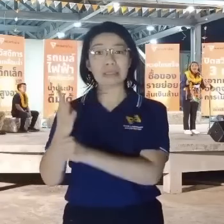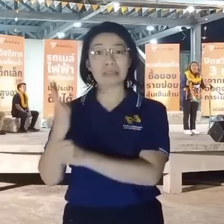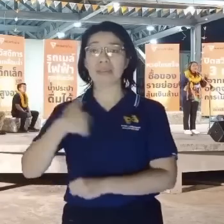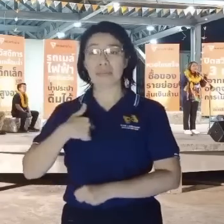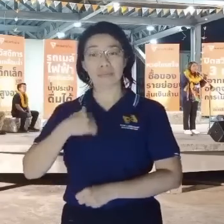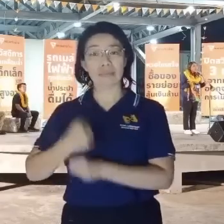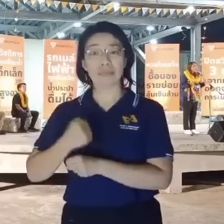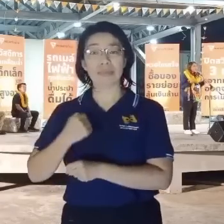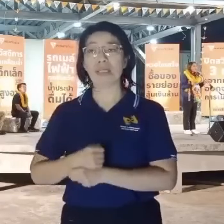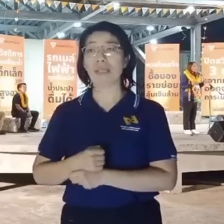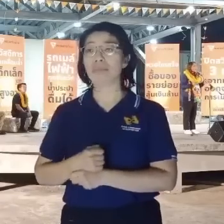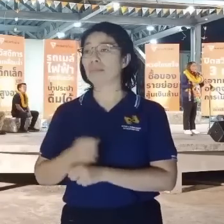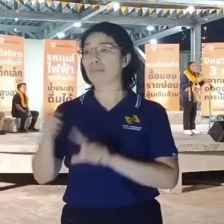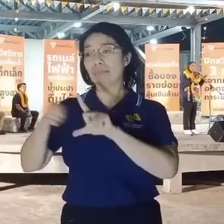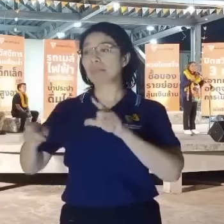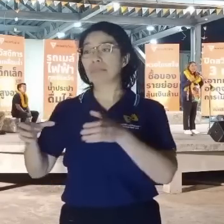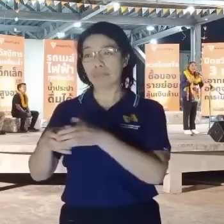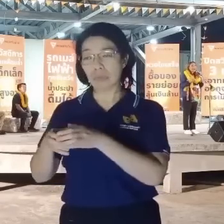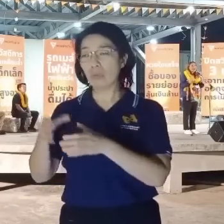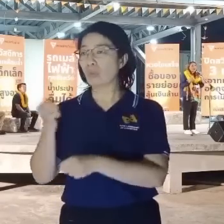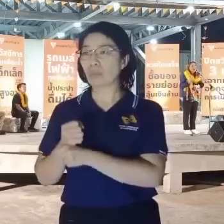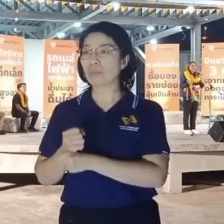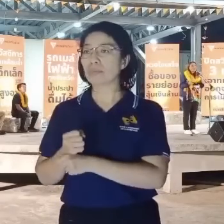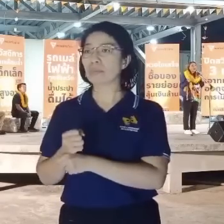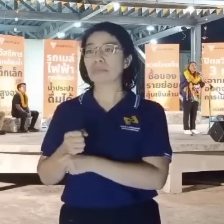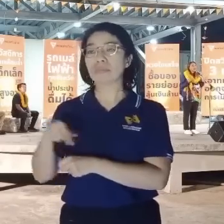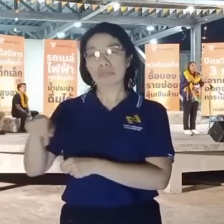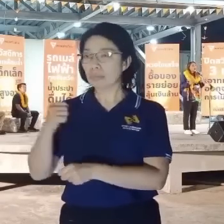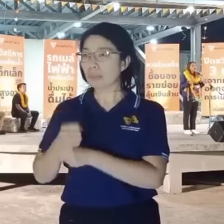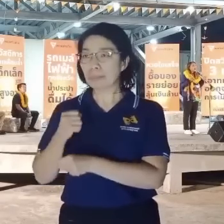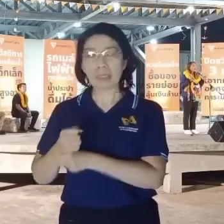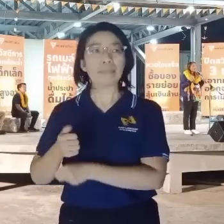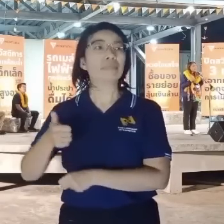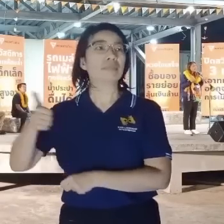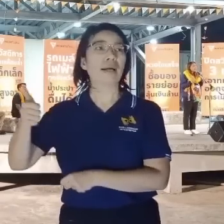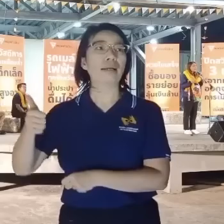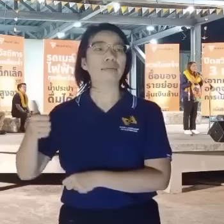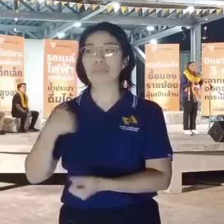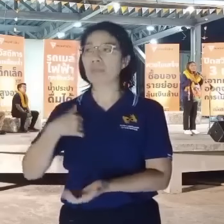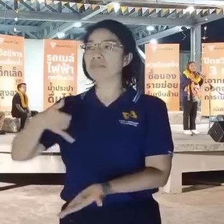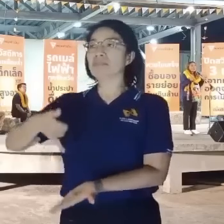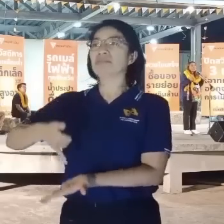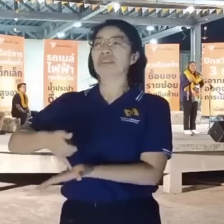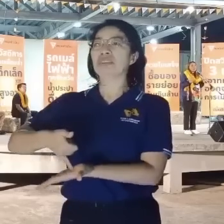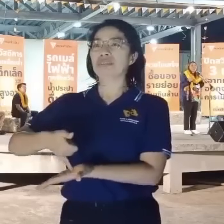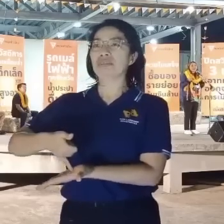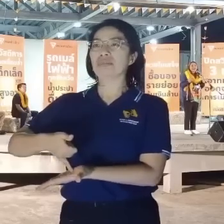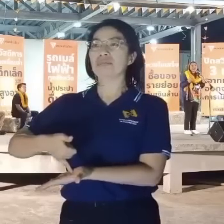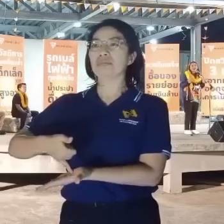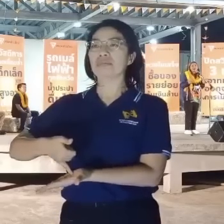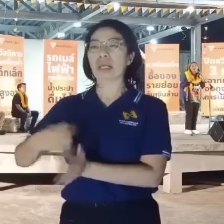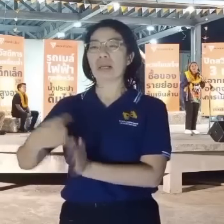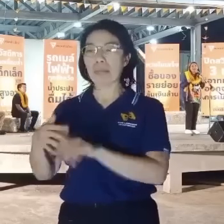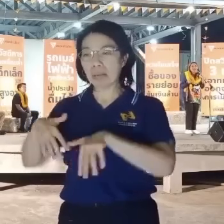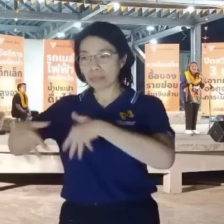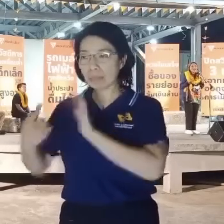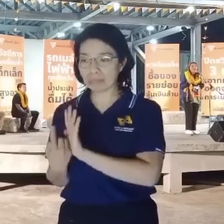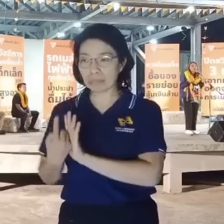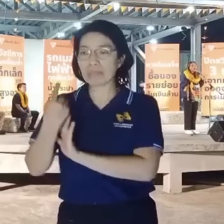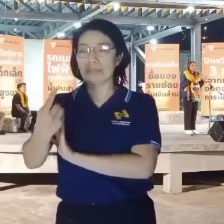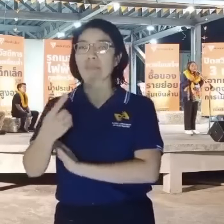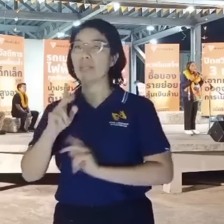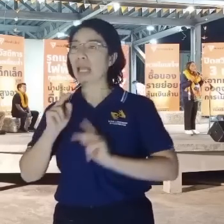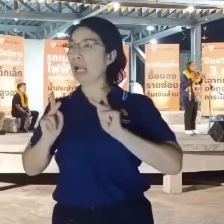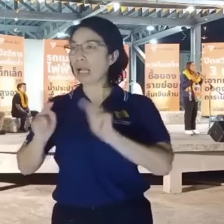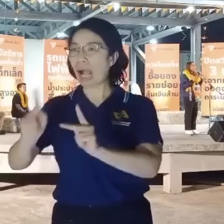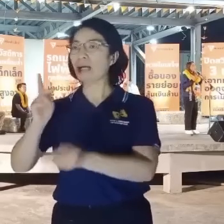ภาพรรคอนาคตใหม่และพรรคก้าวไกลเราสามารถยืนหนึ่งเป็นผู้แทนราษฎรที่กล้าพู